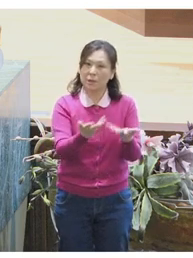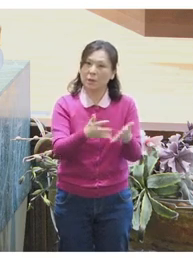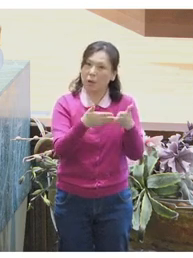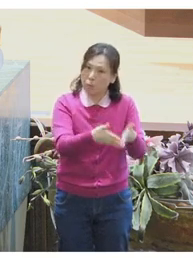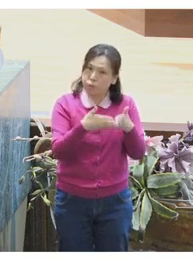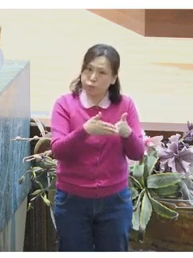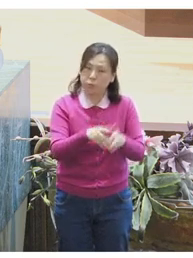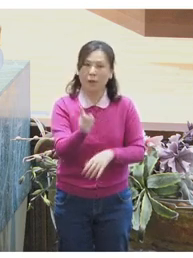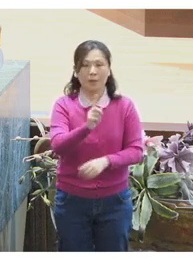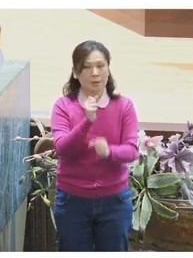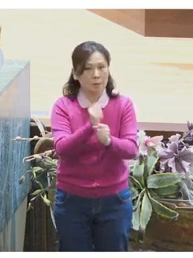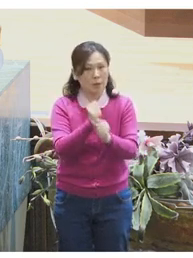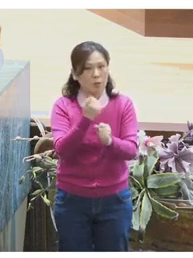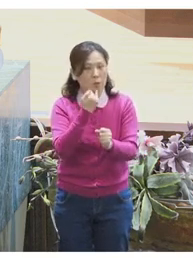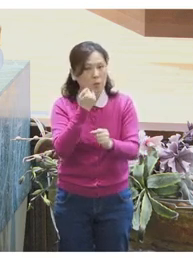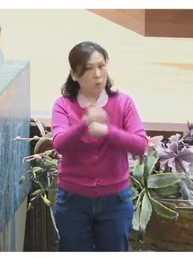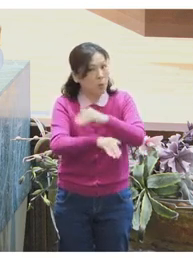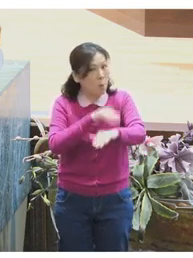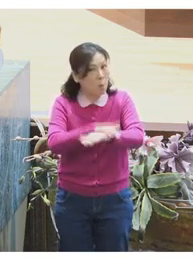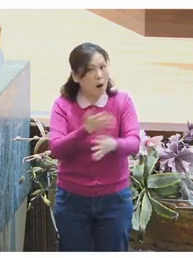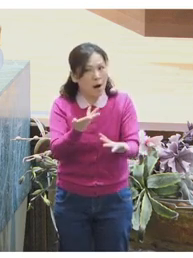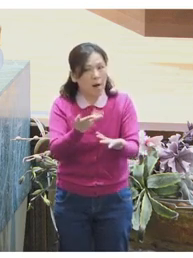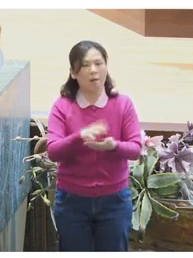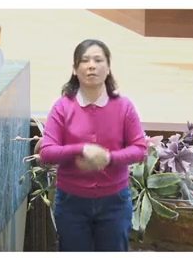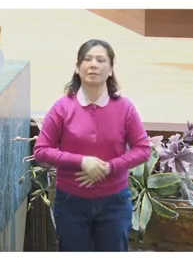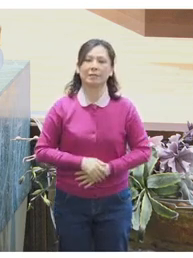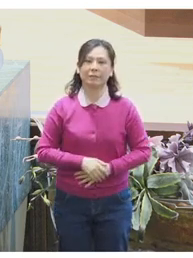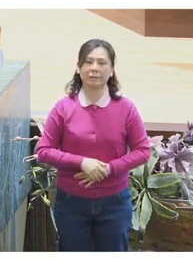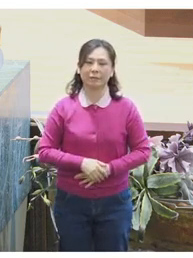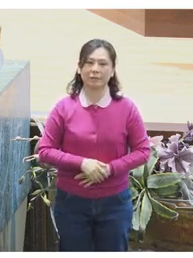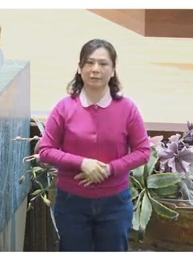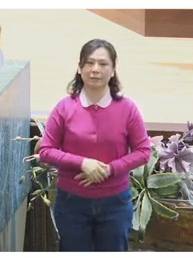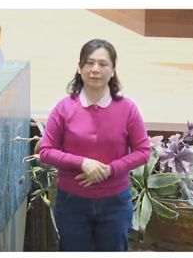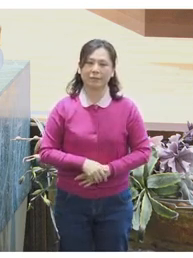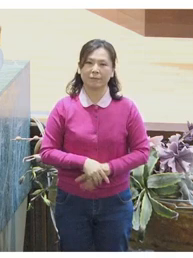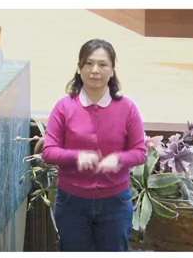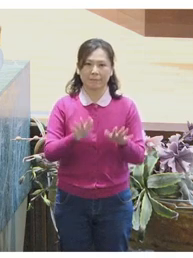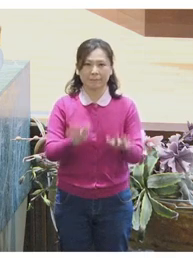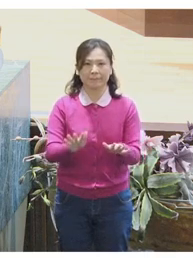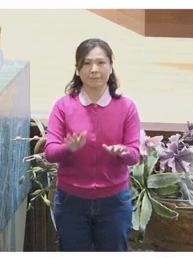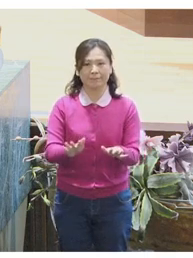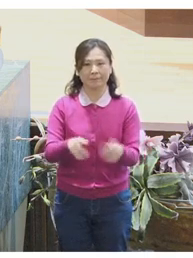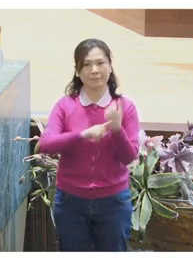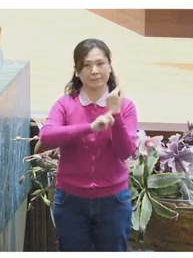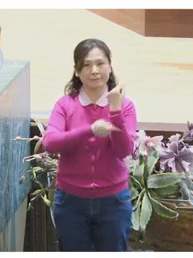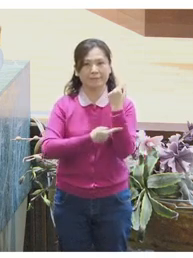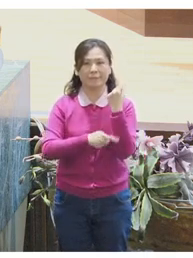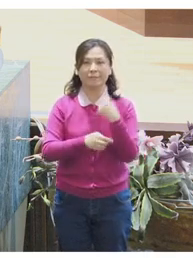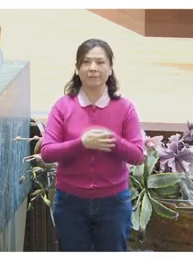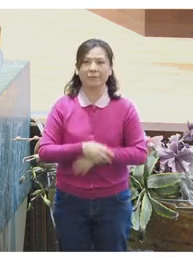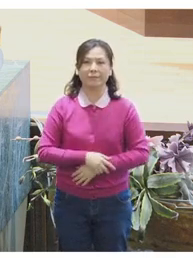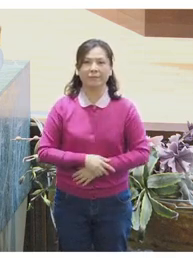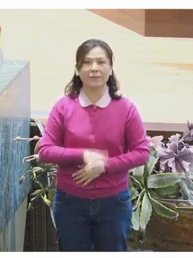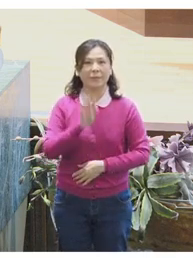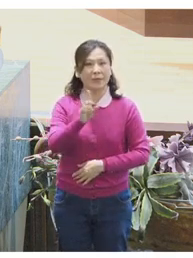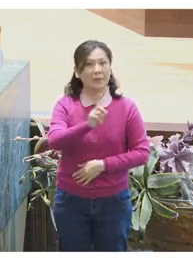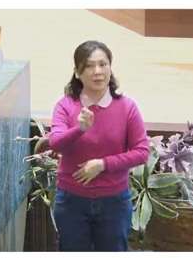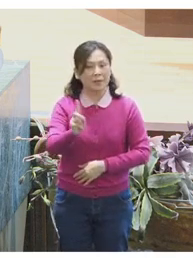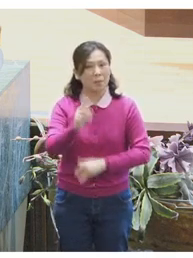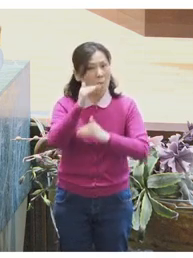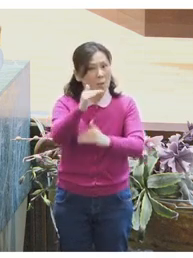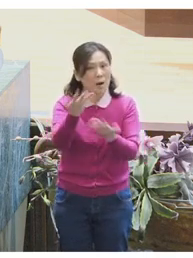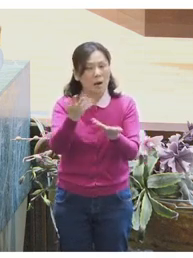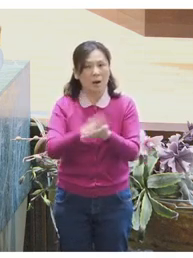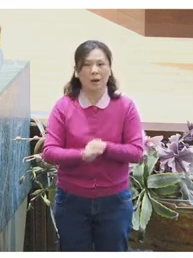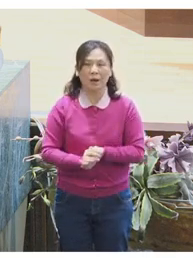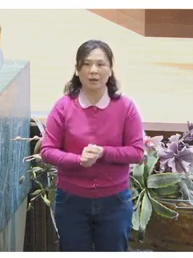才能够 做到这样的一个情这个事情。那目前的法律有什么样的限制